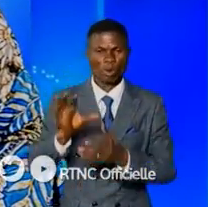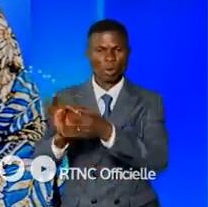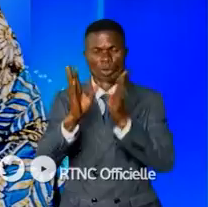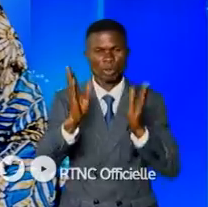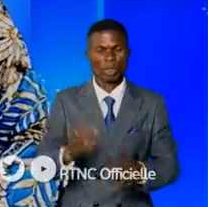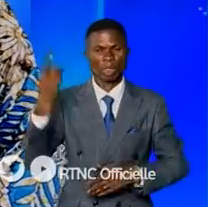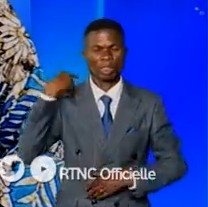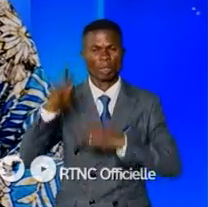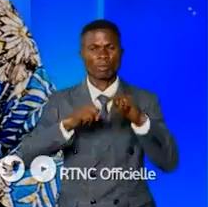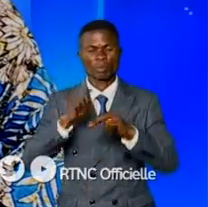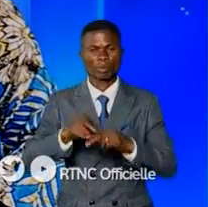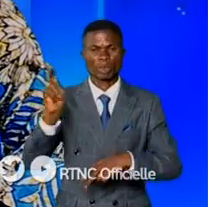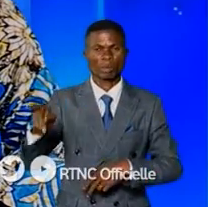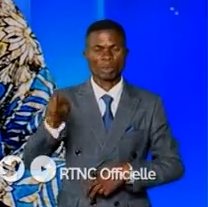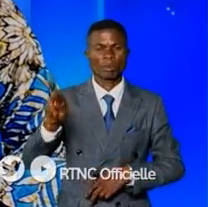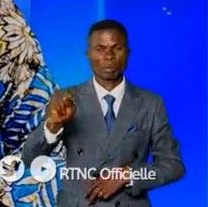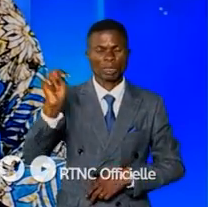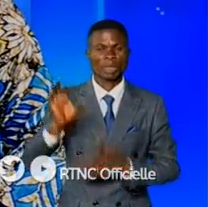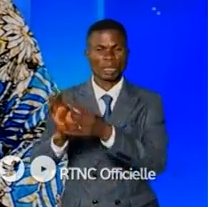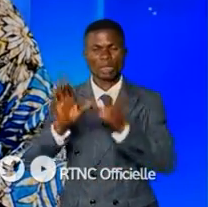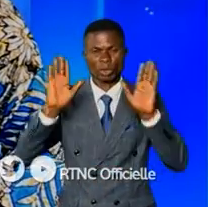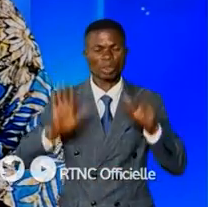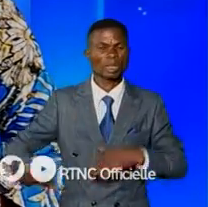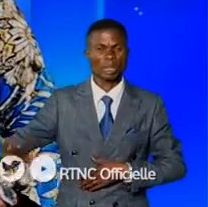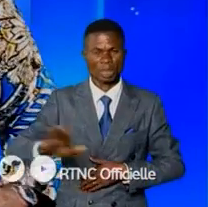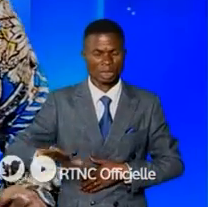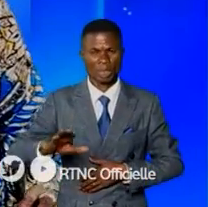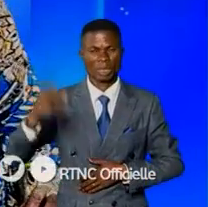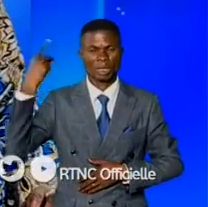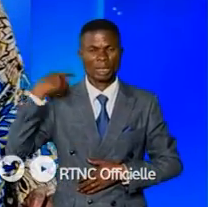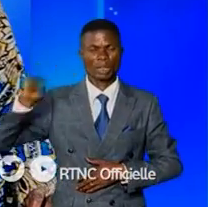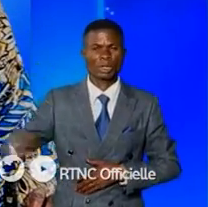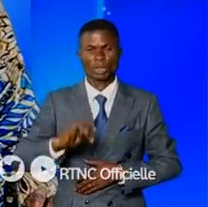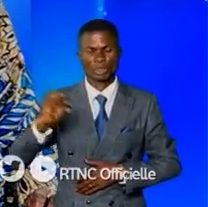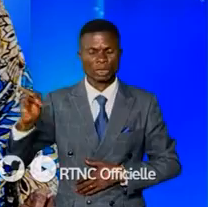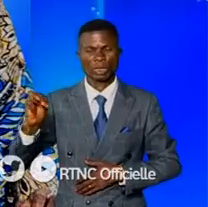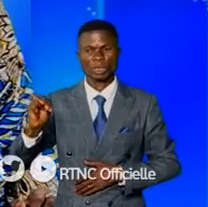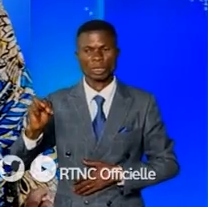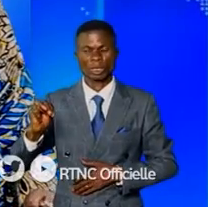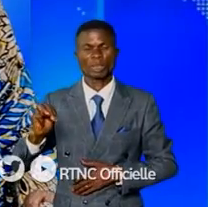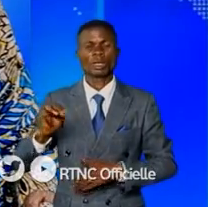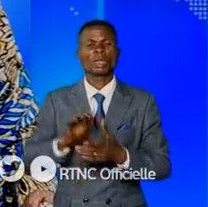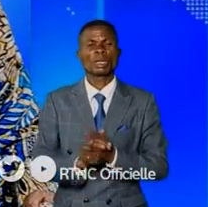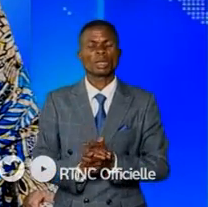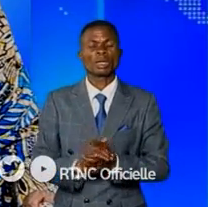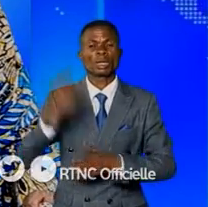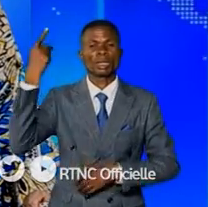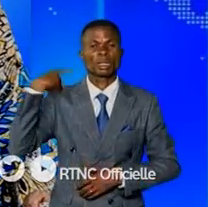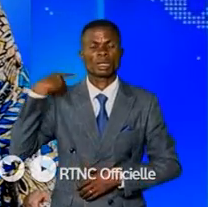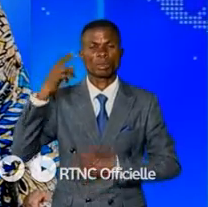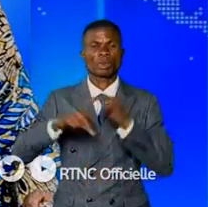coordination des députés nationaux du PPRD Union Sacrée de la Nation, honorable Jean-Charles Okoto Lola Kombe, député